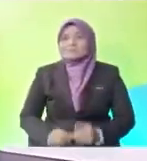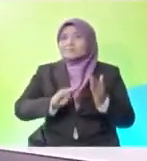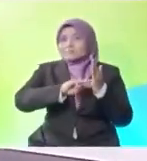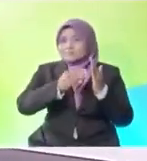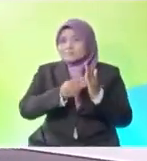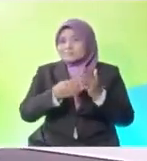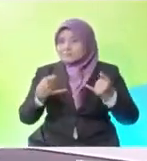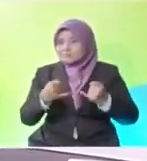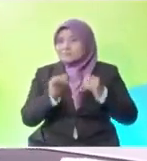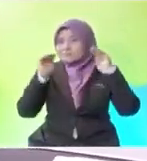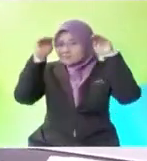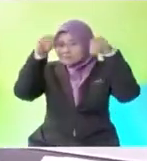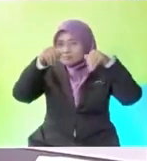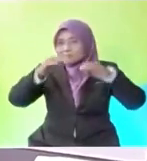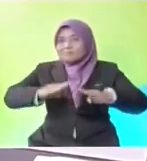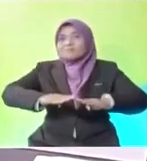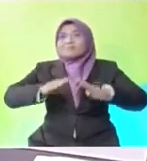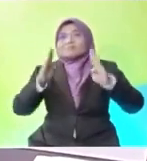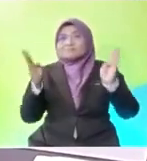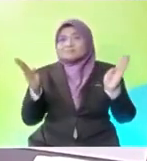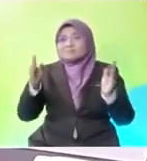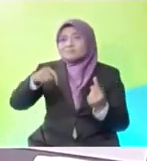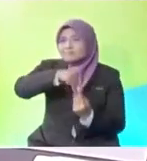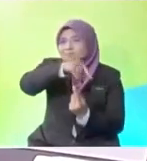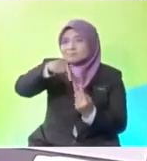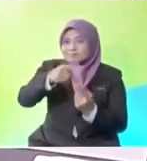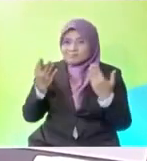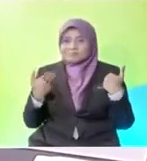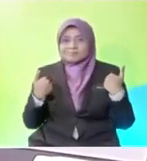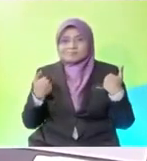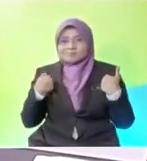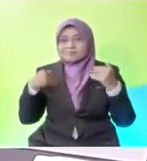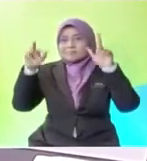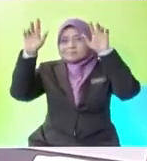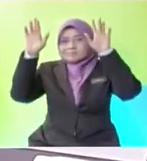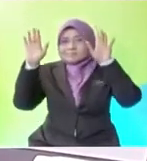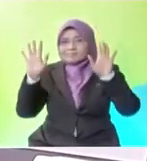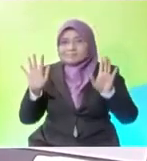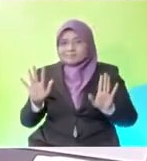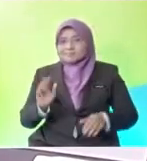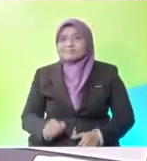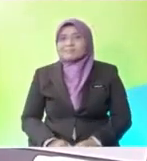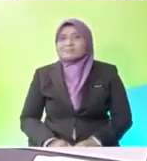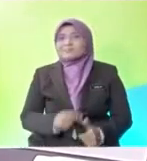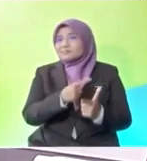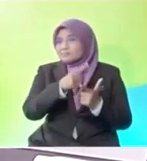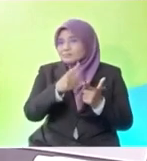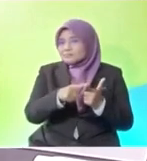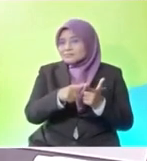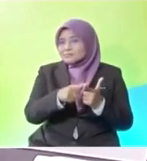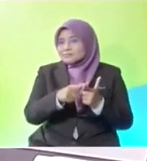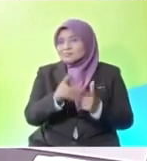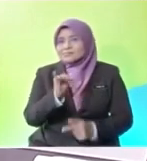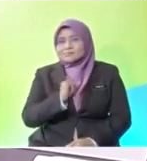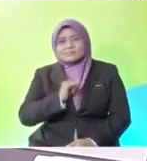ketika ada sensor hujan di situ ketika ada hujan ada air kemudian ini saya juga